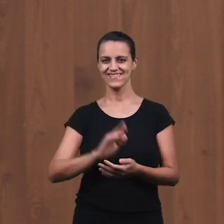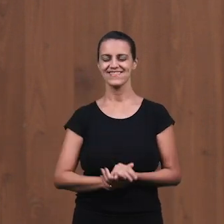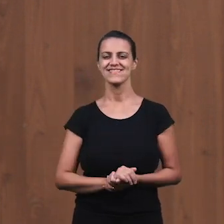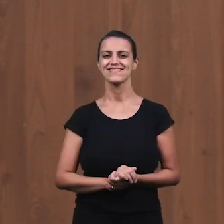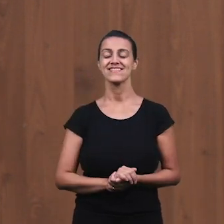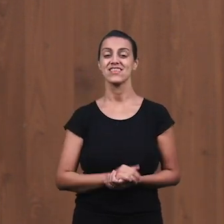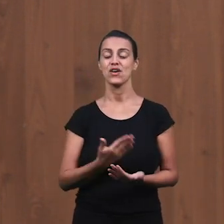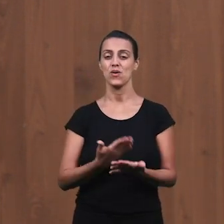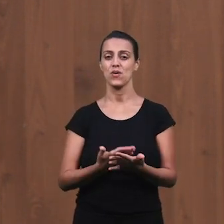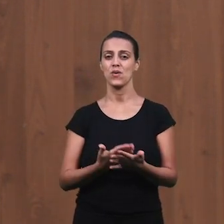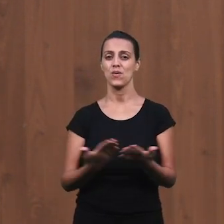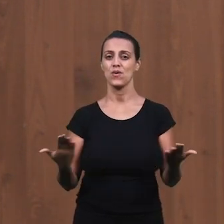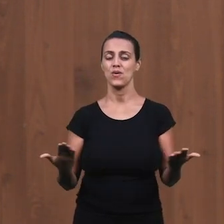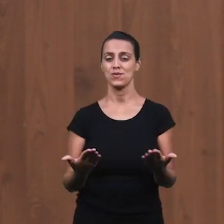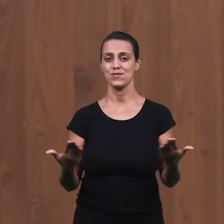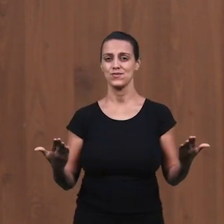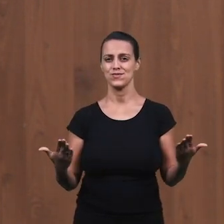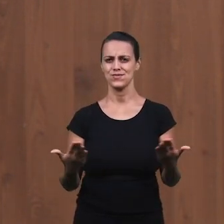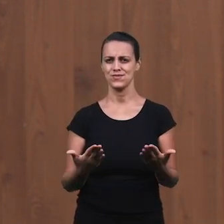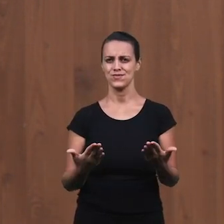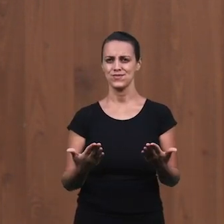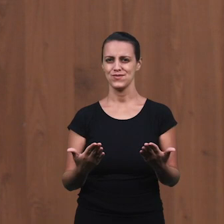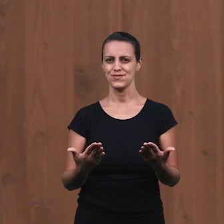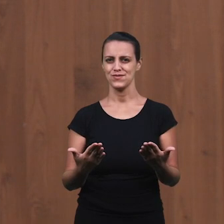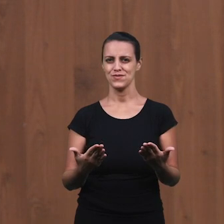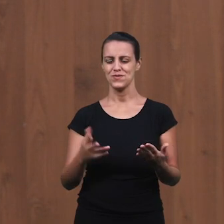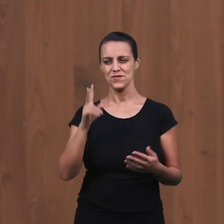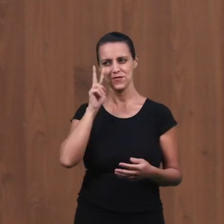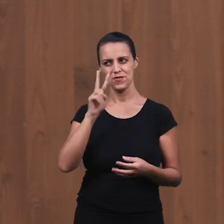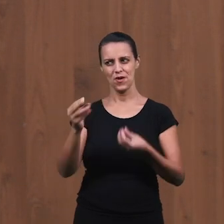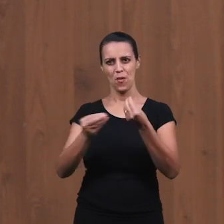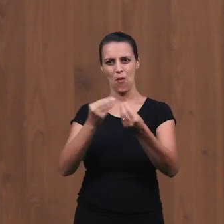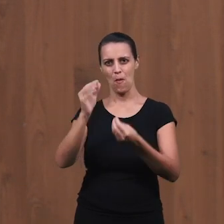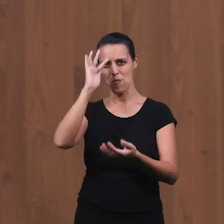paix du Seigneur. Dans l'étude d'aujourd'hui, nous allons voir